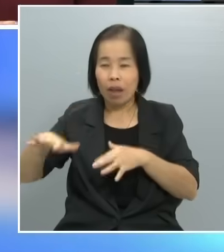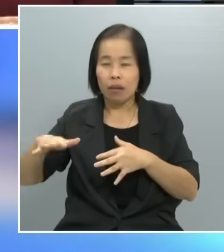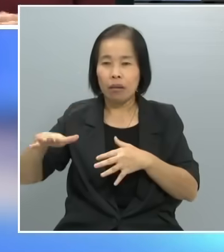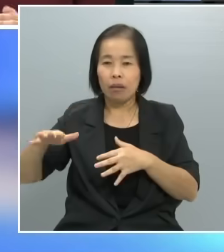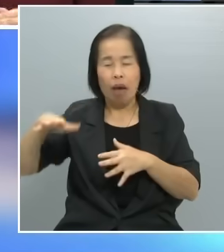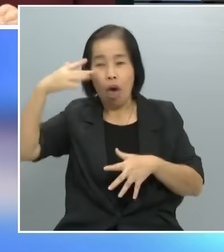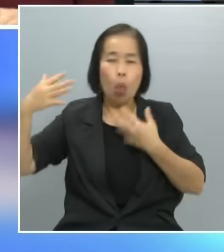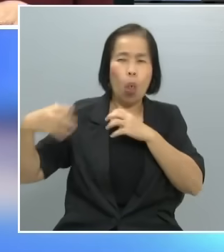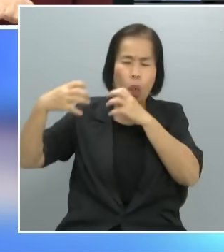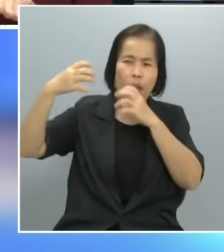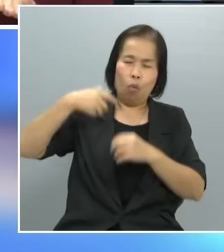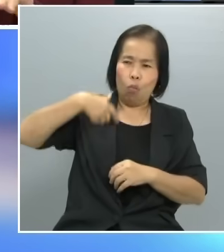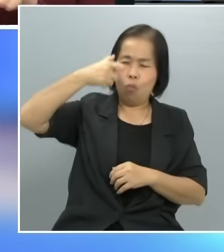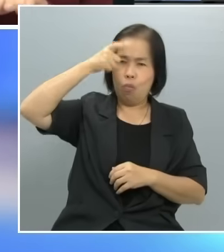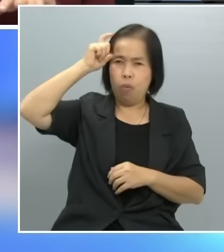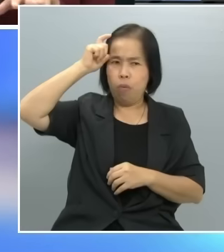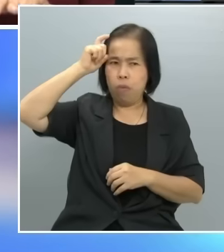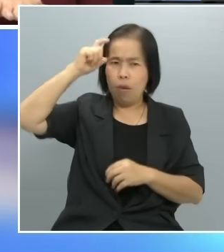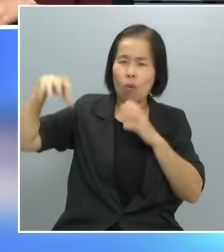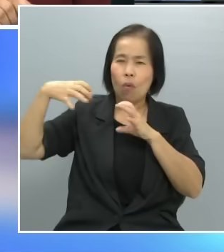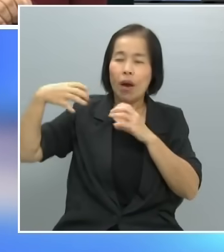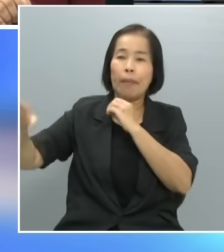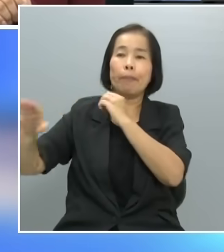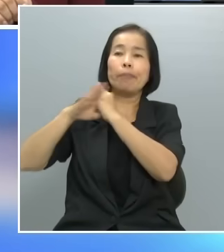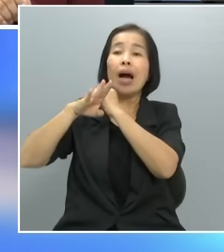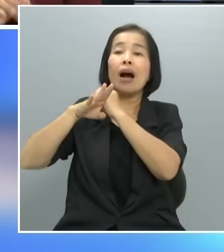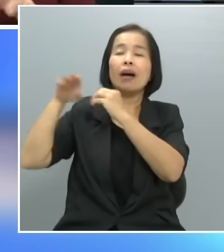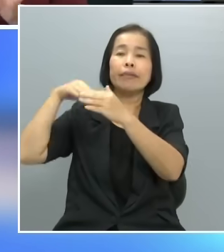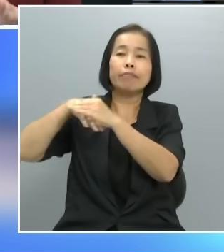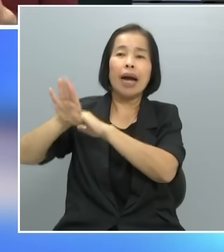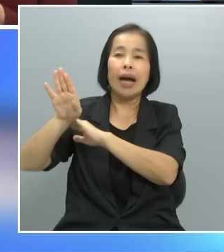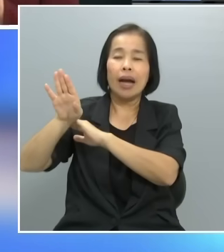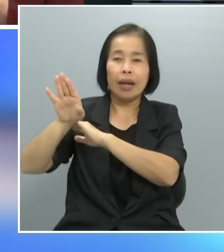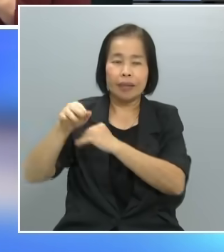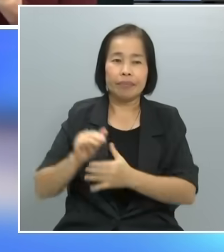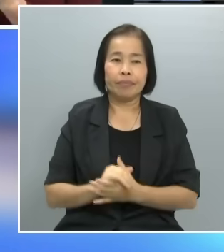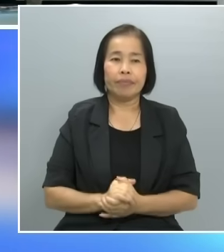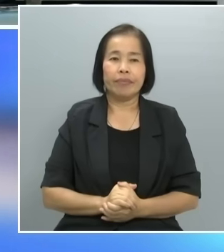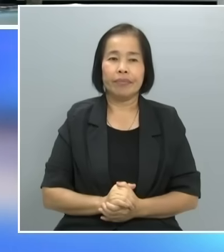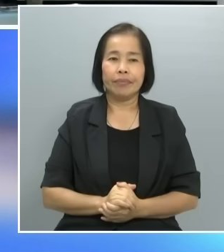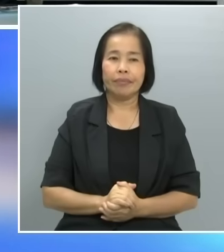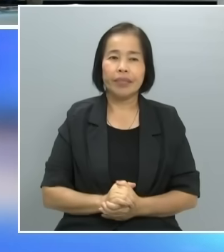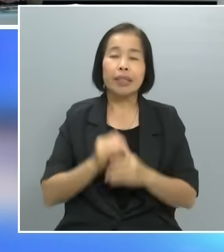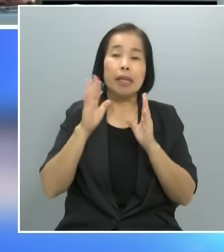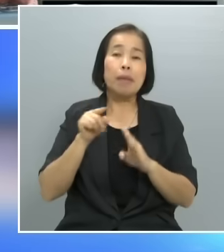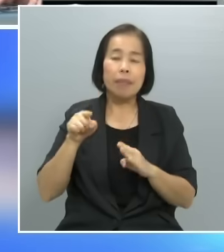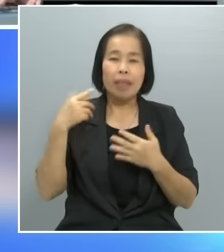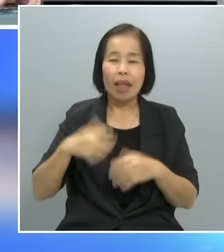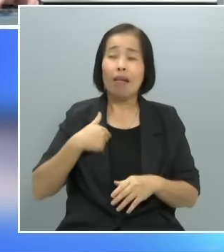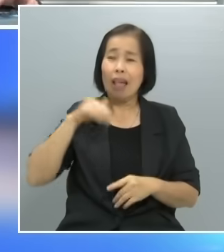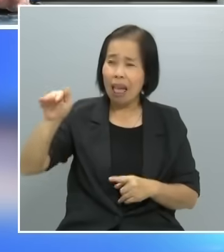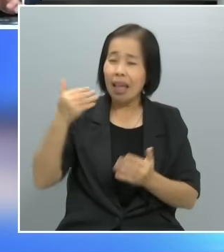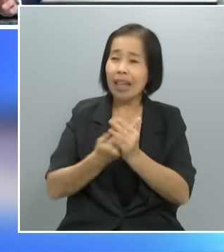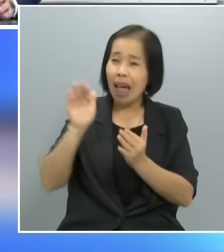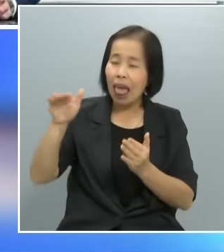ถูกต้องหาเรื่องทะเลาะแล้วก็บล็อกปิดหนีเนี่ยนะฮะลักษณะแบบนั้นแล้วพอทวงเงินไป